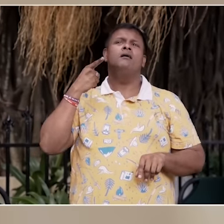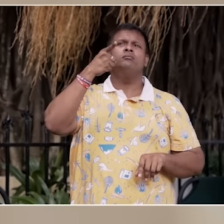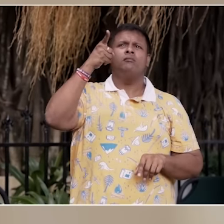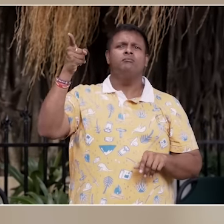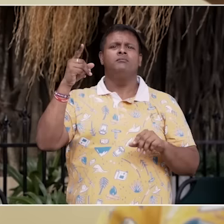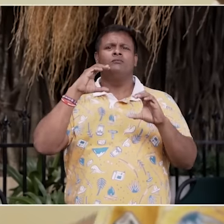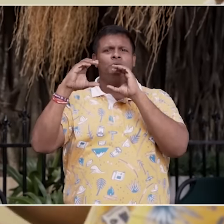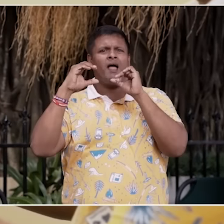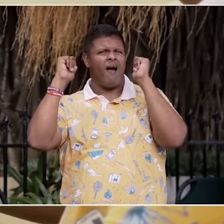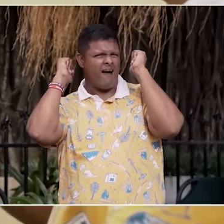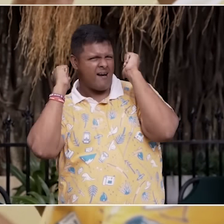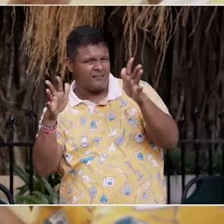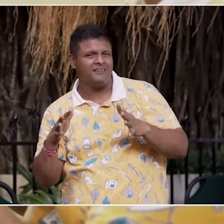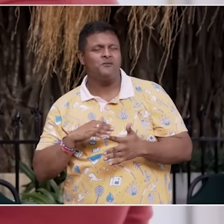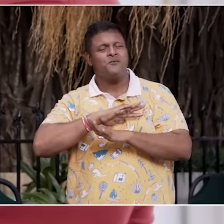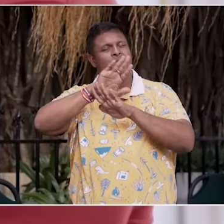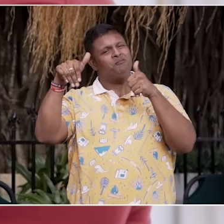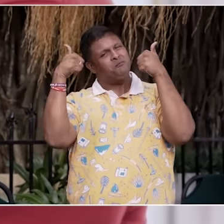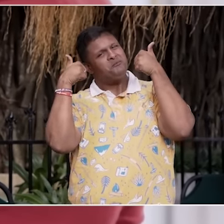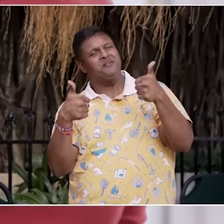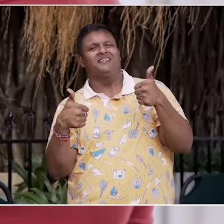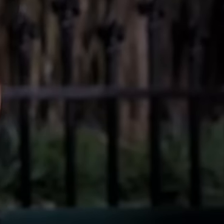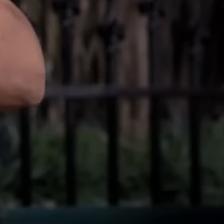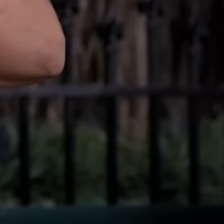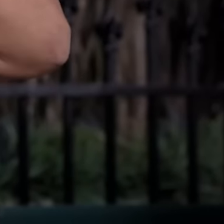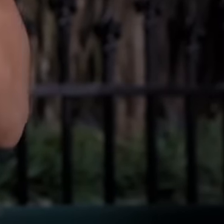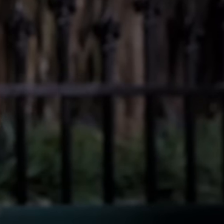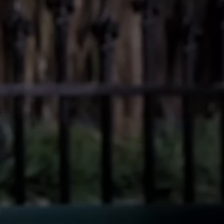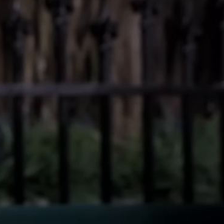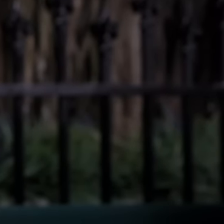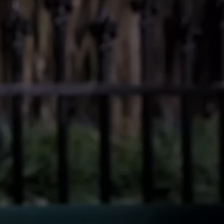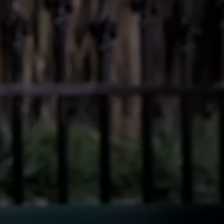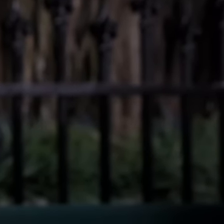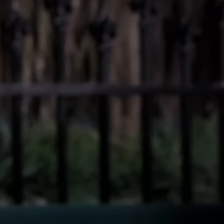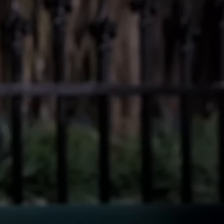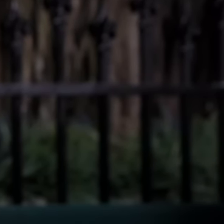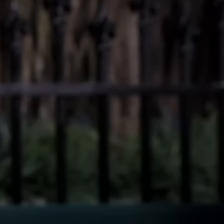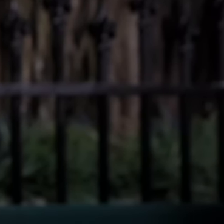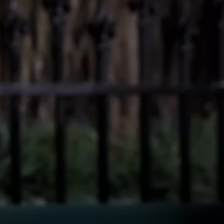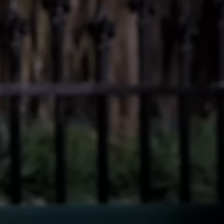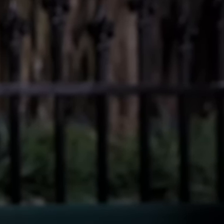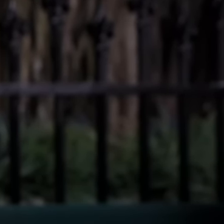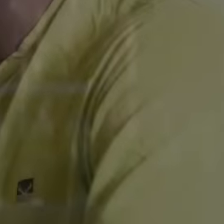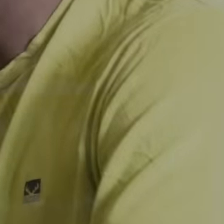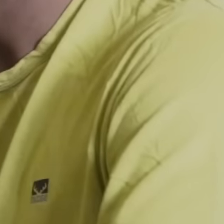ගැහෙන්නත් සම්නිවේදන කටයුතු කරන්නත් පුළුවන් ඉතින් බොහොම ස්තුතියි අපිට මේ අවස්ථාව ලබා දීම පිළිබඳව